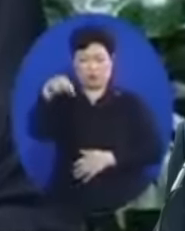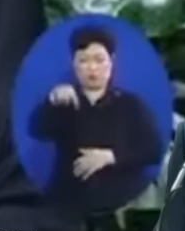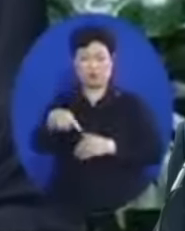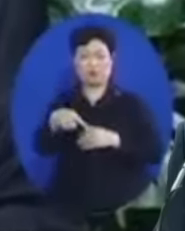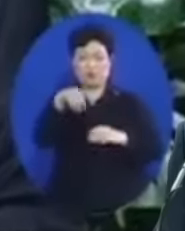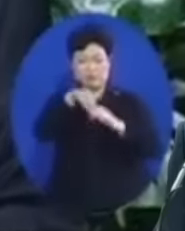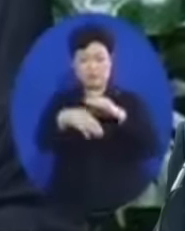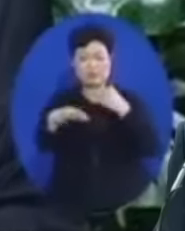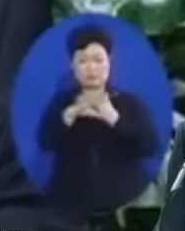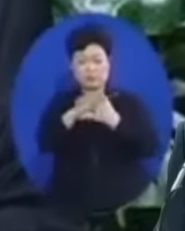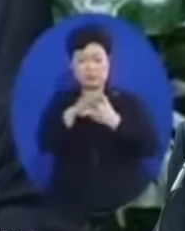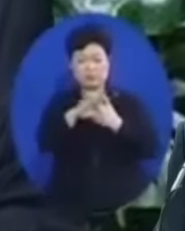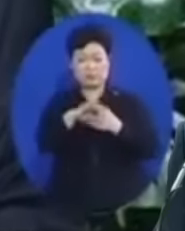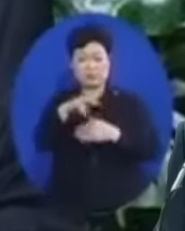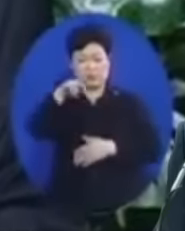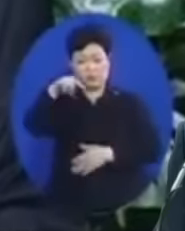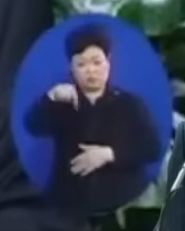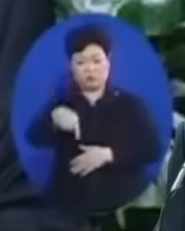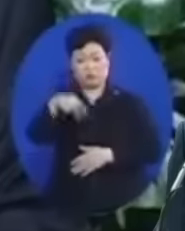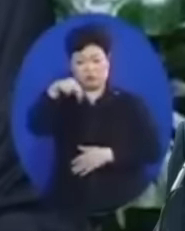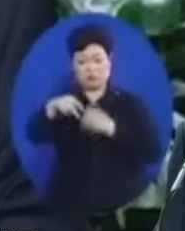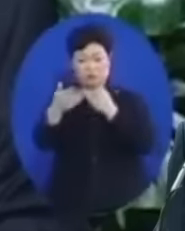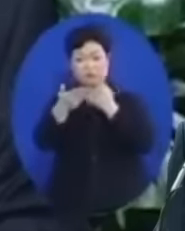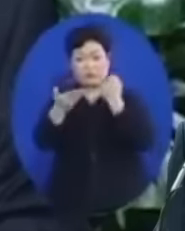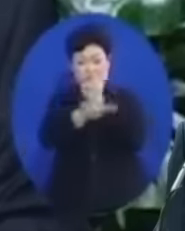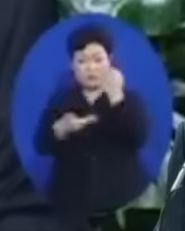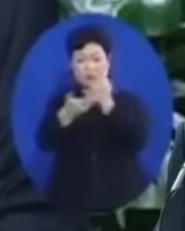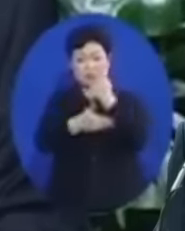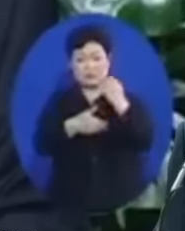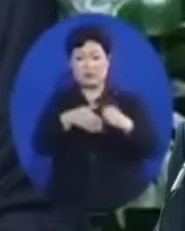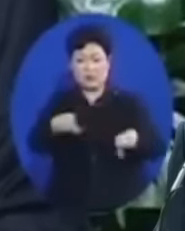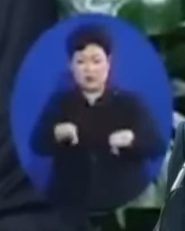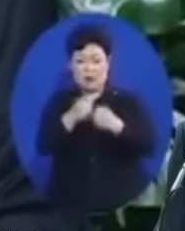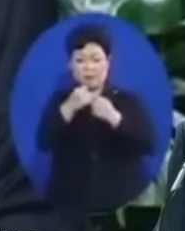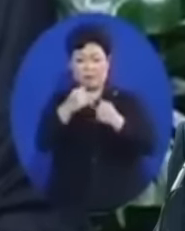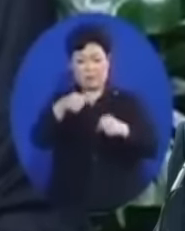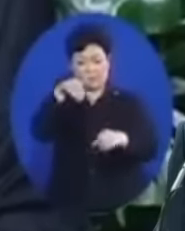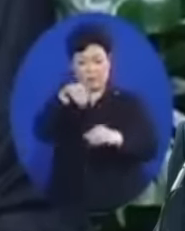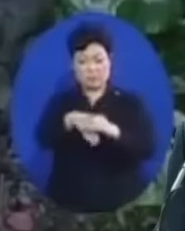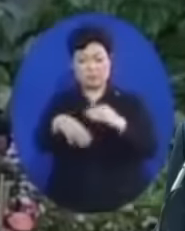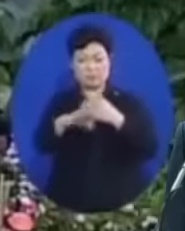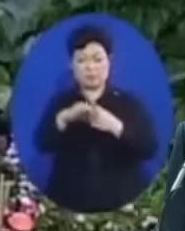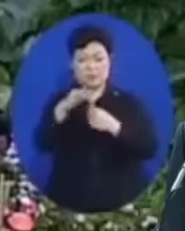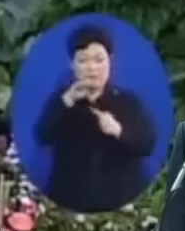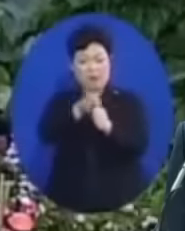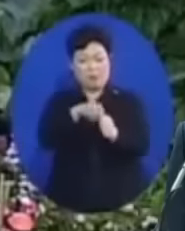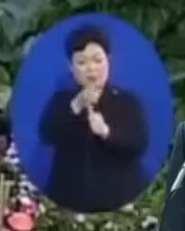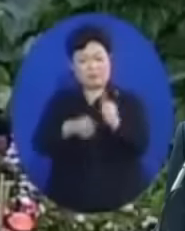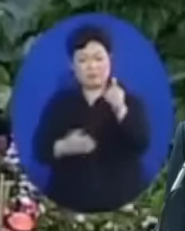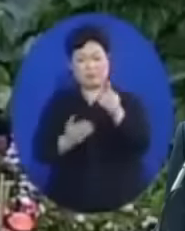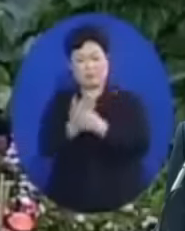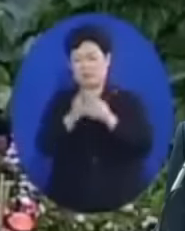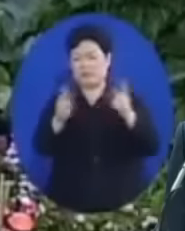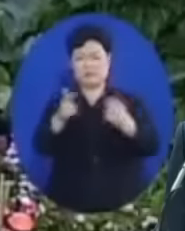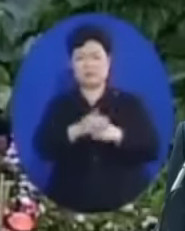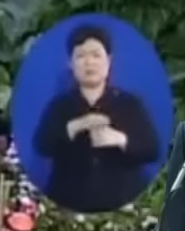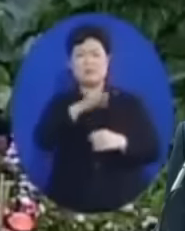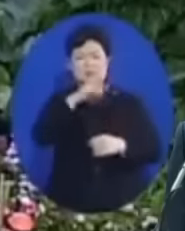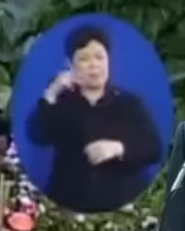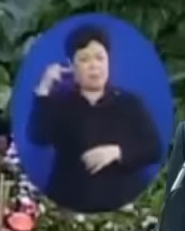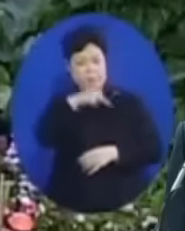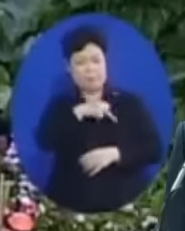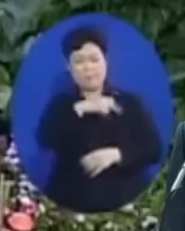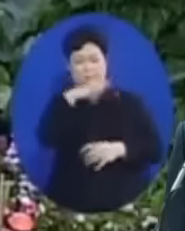거두지 감자를 심어놓고 고구마를 거두는 법이 없는 것입니다 심고 거두는 법칙은 정말 엄격한 것입니다